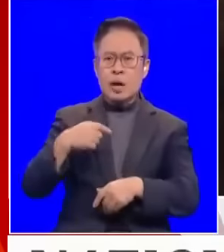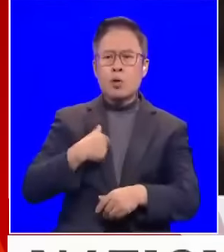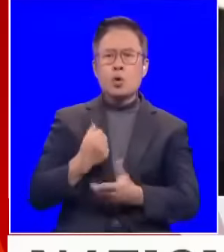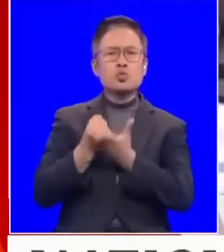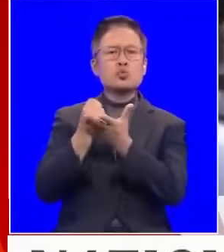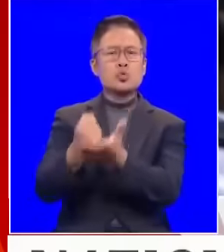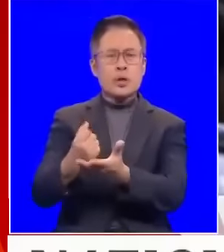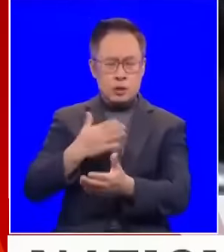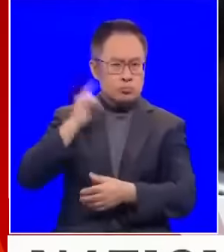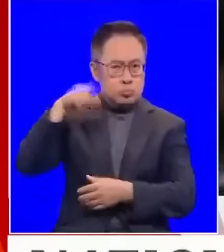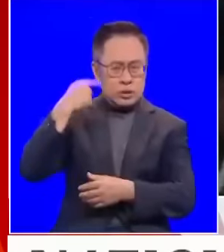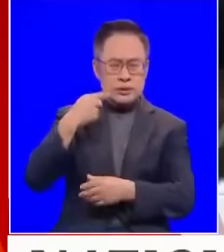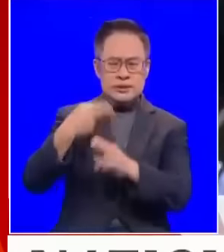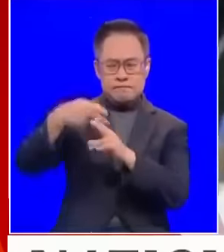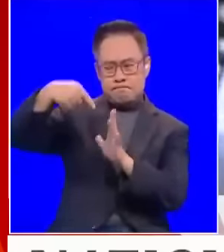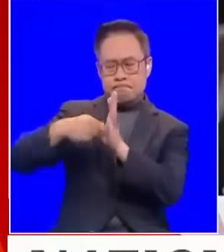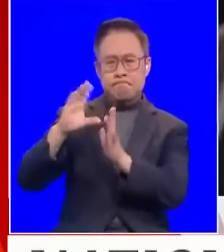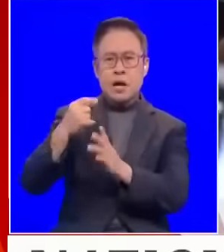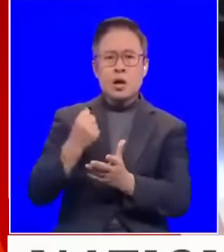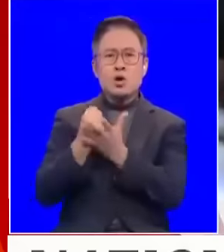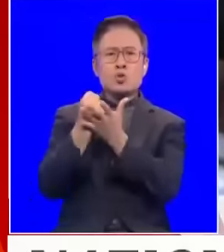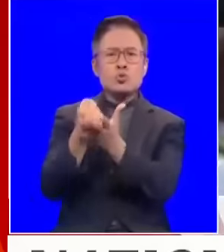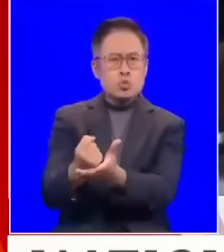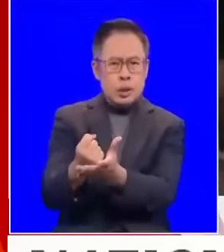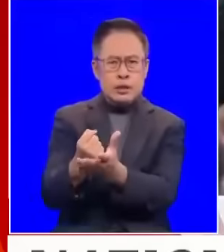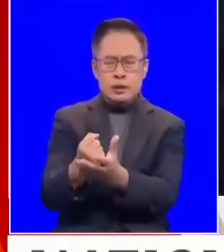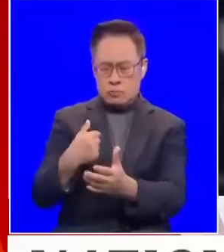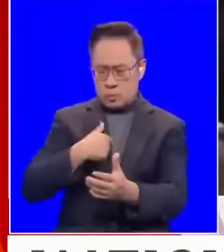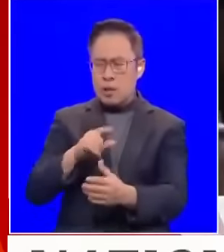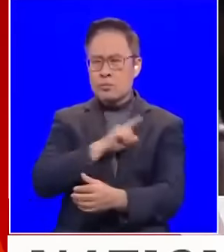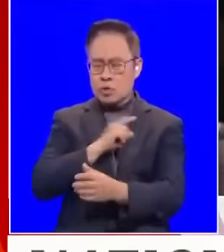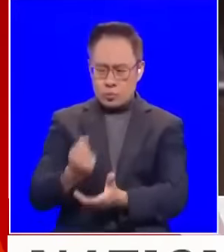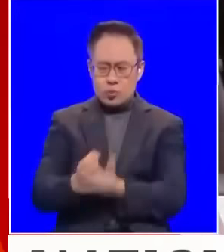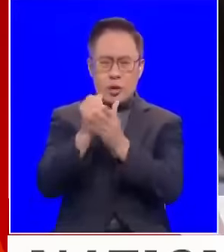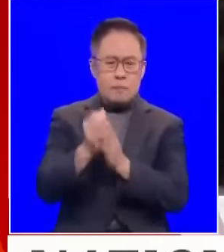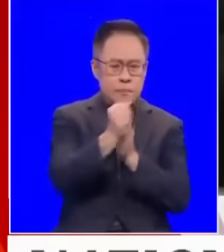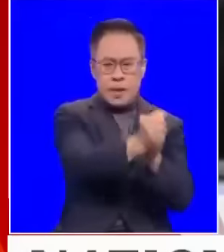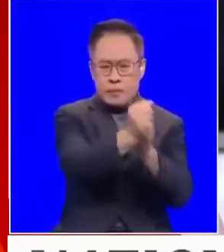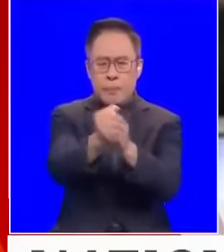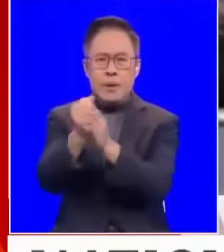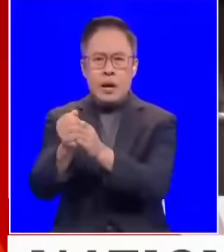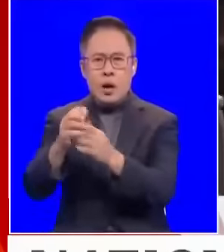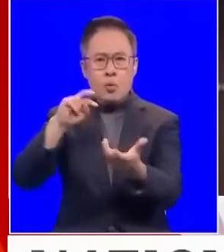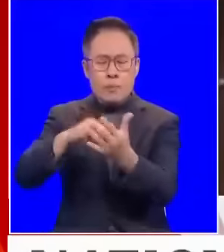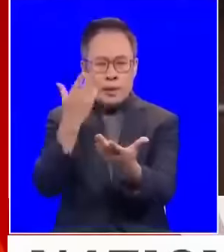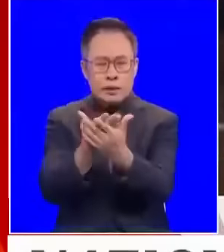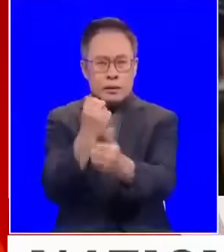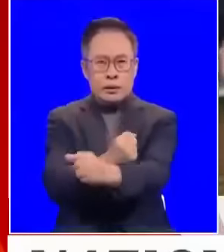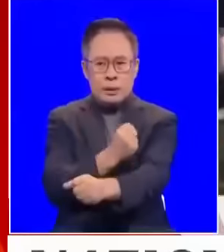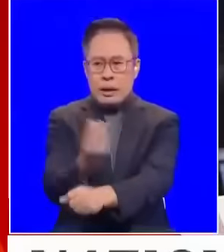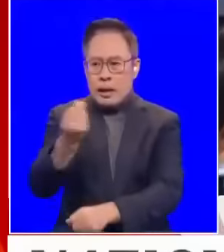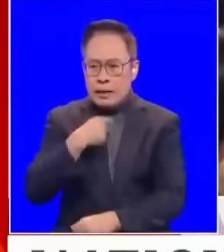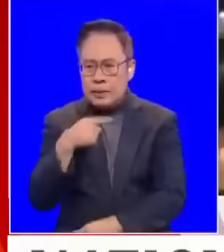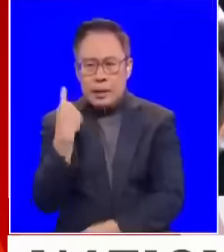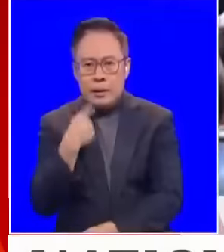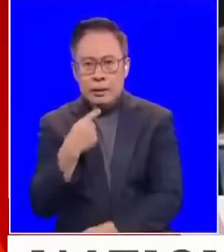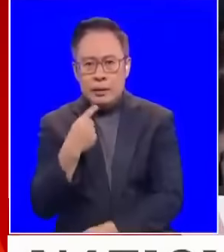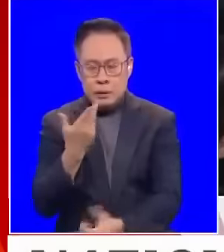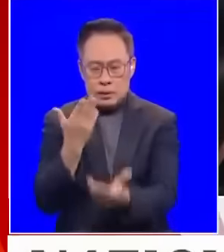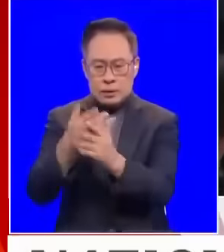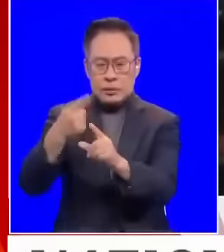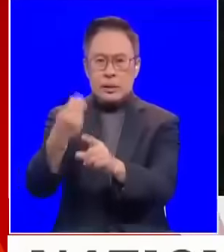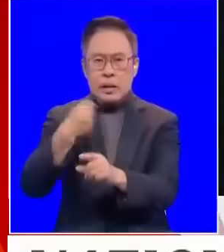จากสังคมมาช่วยเหลือเนี่ยพาผู้เสียหายไปแจ้งความไปเอาผิดข้าวก็ต้องออกให้ค่าเดินทางก็ต้องออกให้